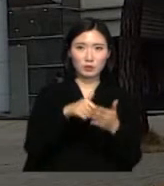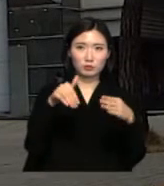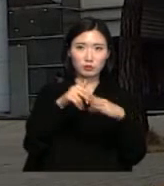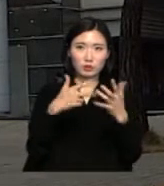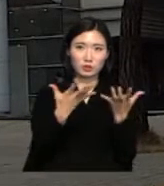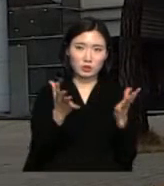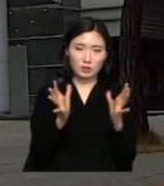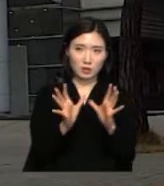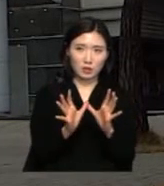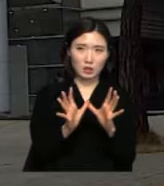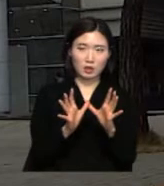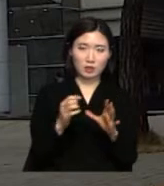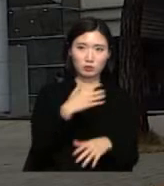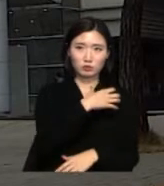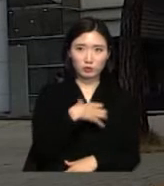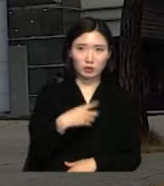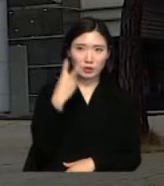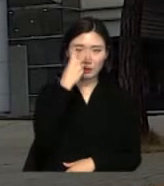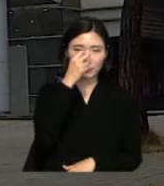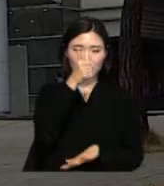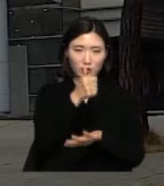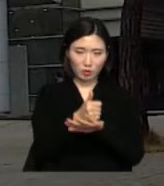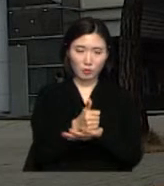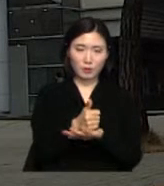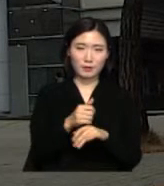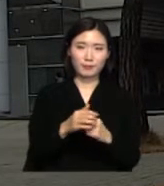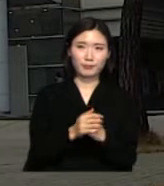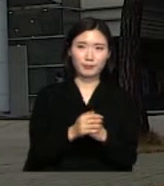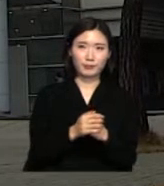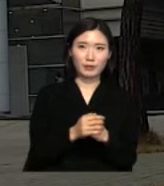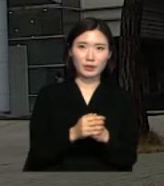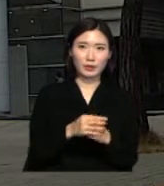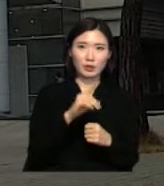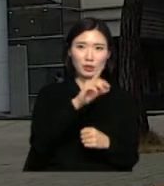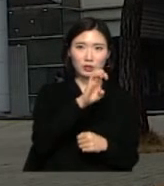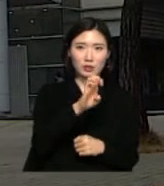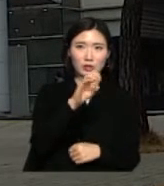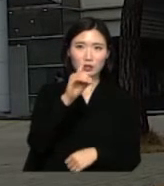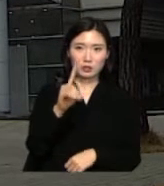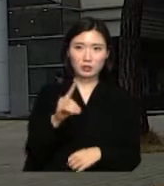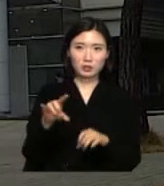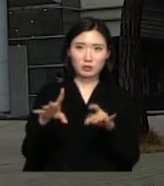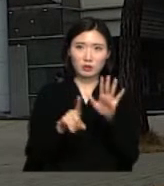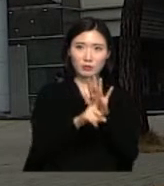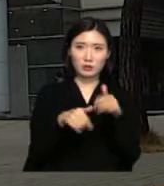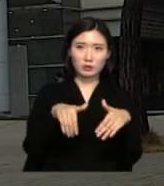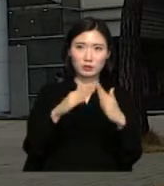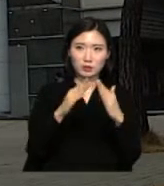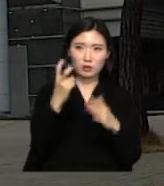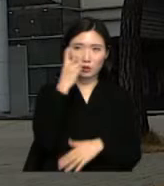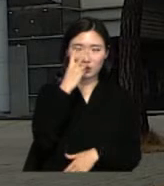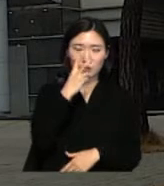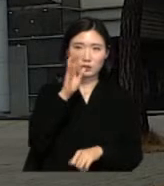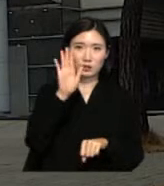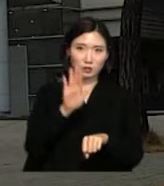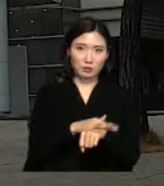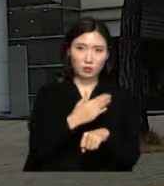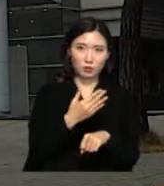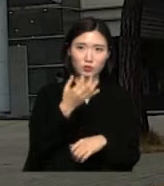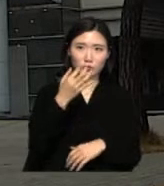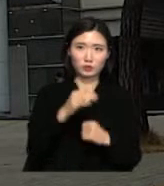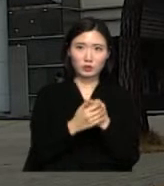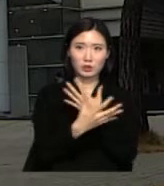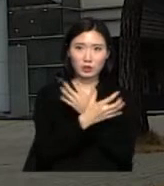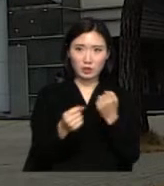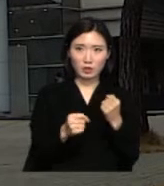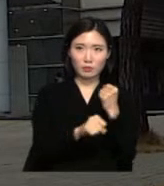광진문화재단에 관한 광진구청의 감사 결과입니다. LED 전광판 설치와 관리 부적정, 수의계약 시